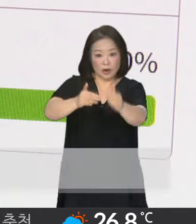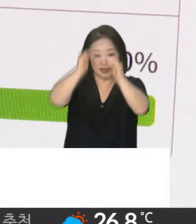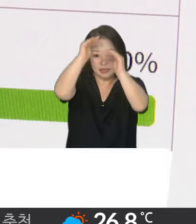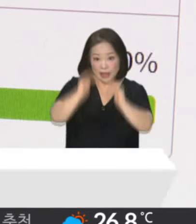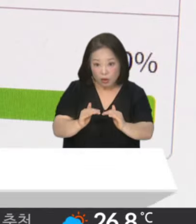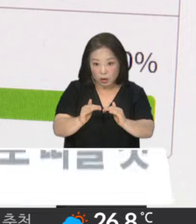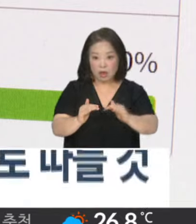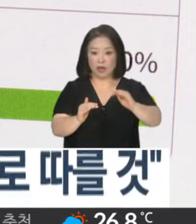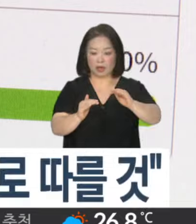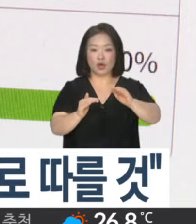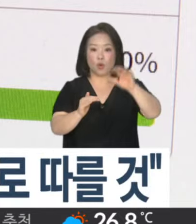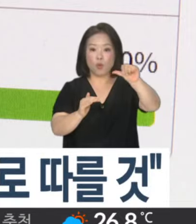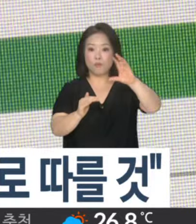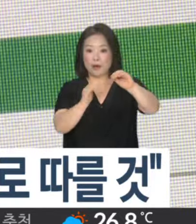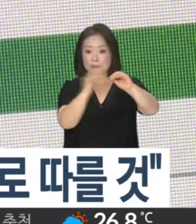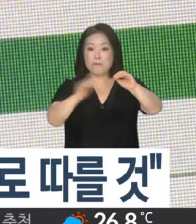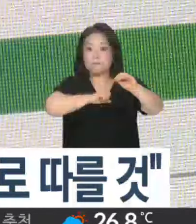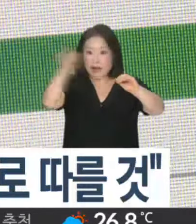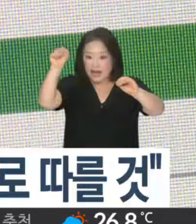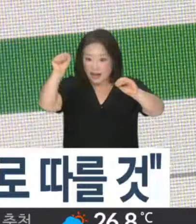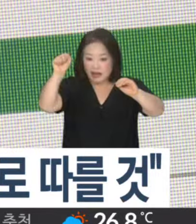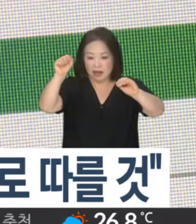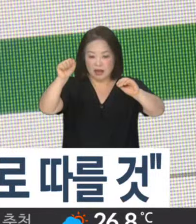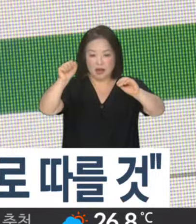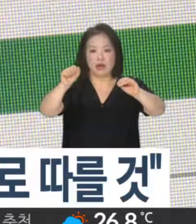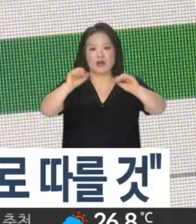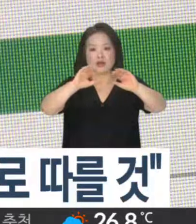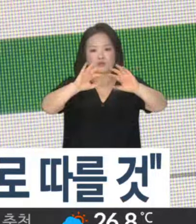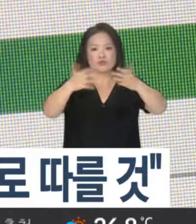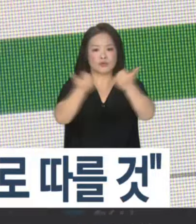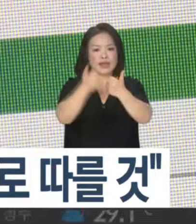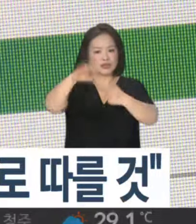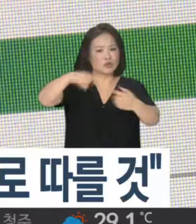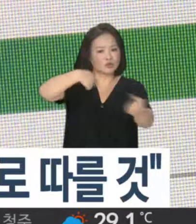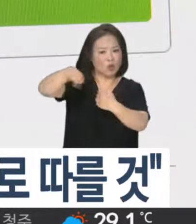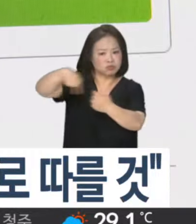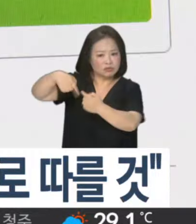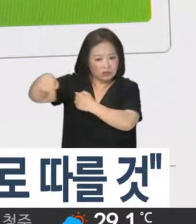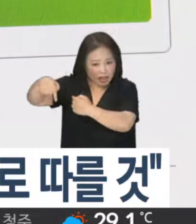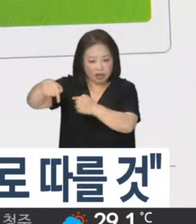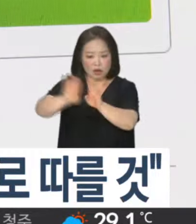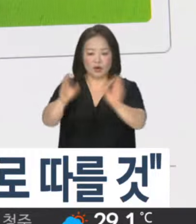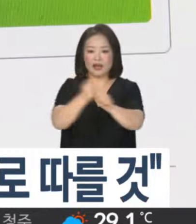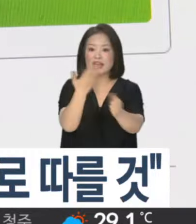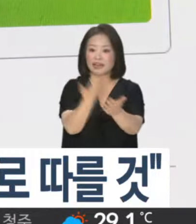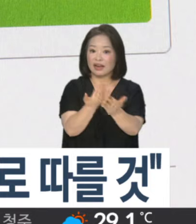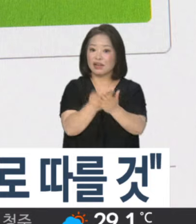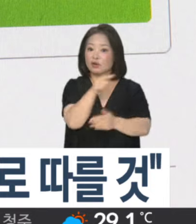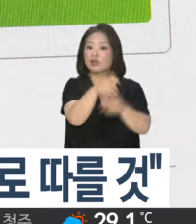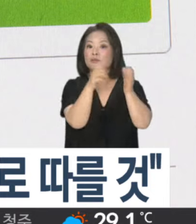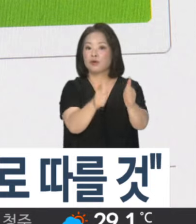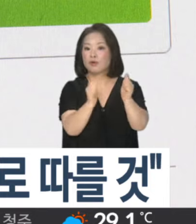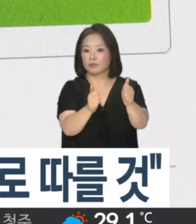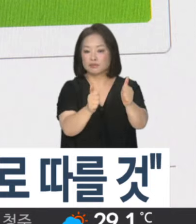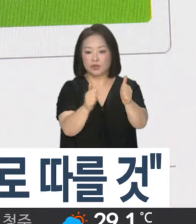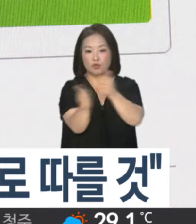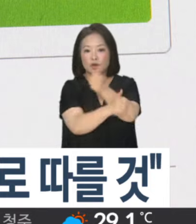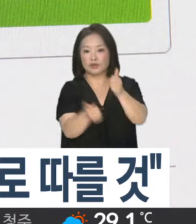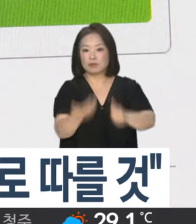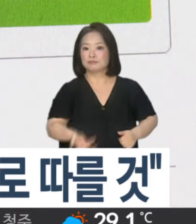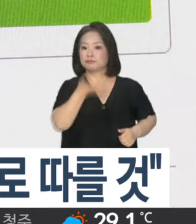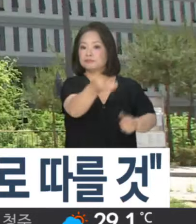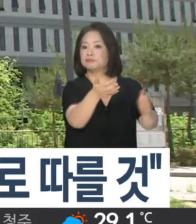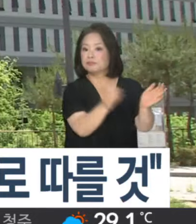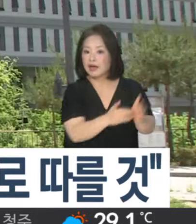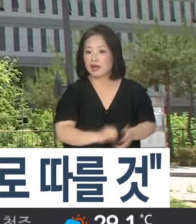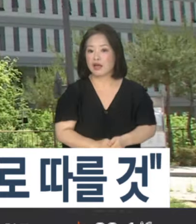서명인 5만 명을 넘겼고 교육부 청문회를 요구한 청원은 이미 국회 교육위원회 회부된 상입니다 이러한